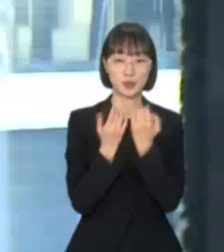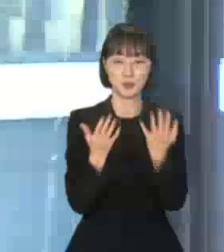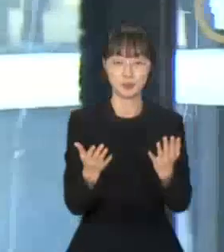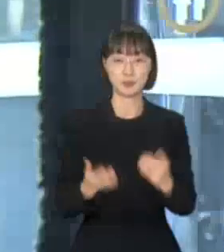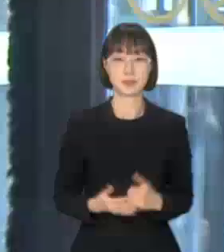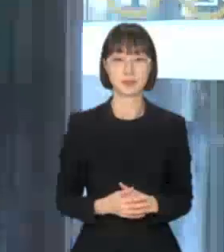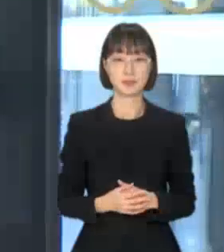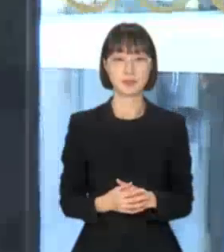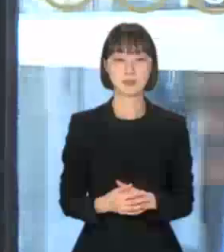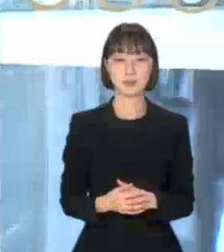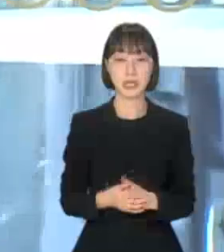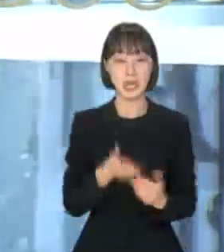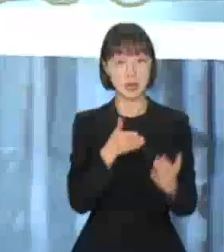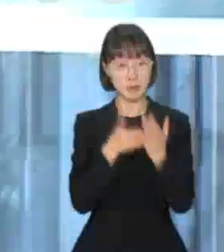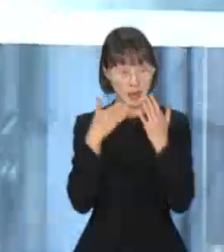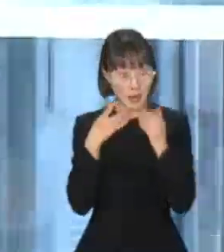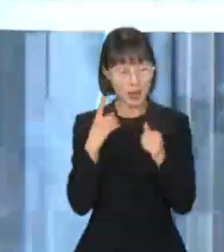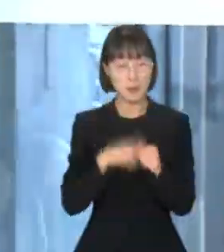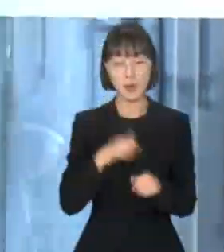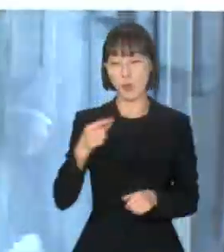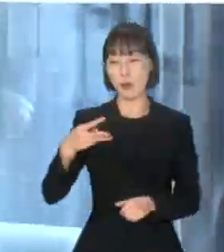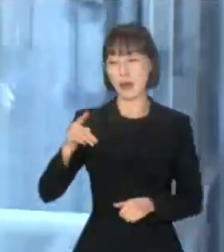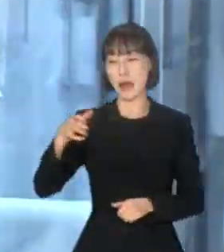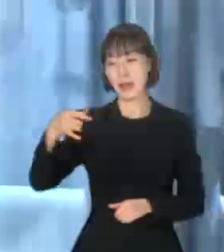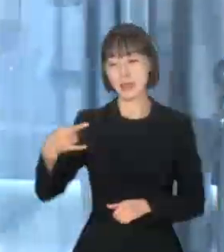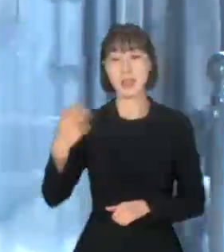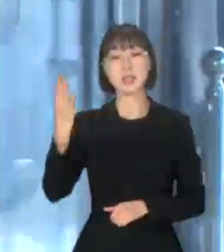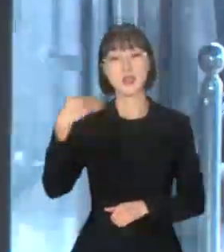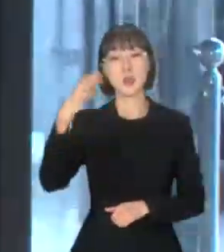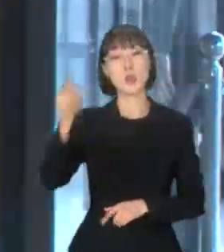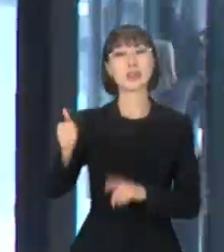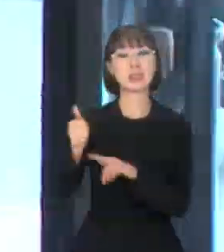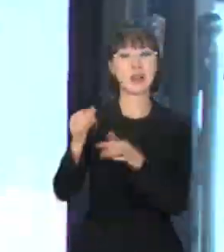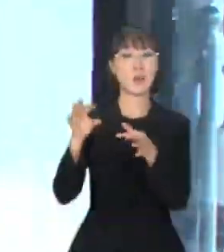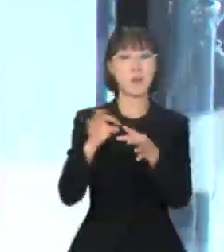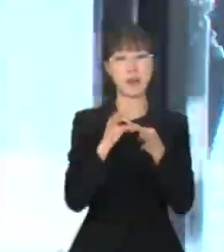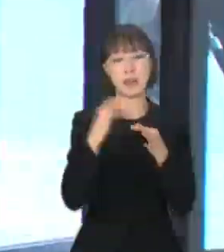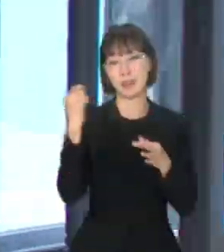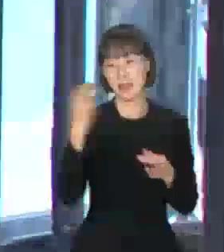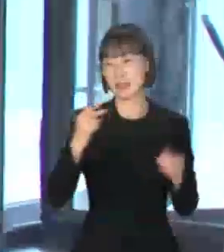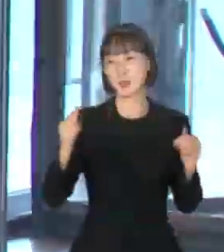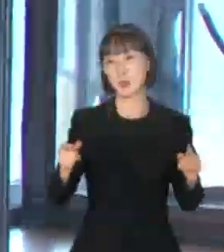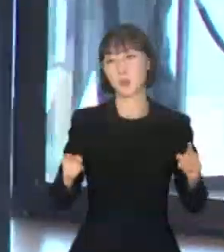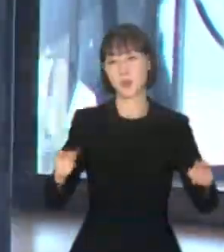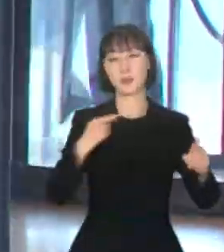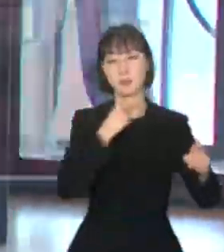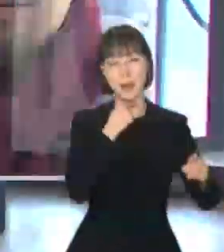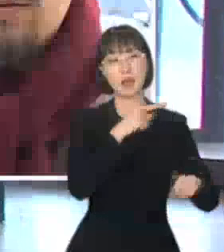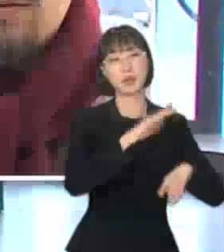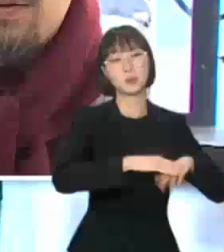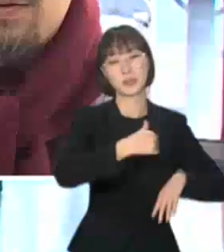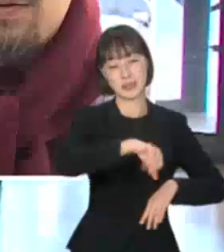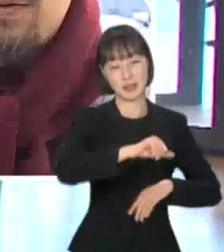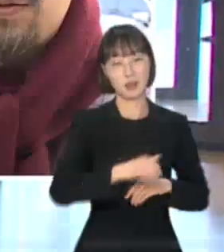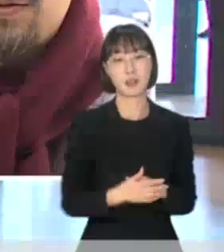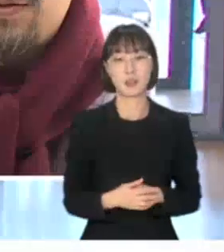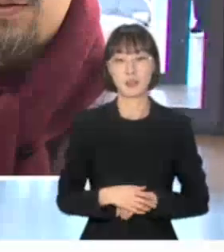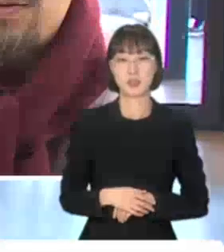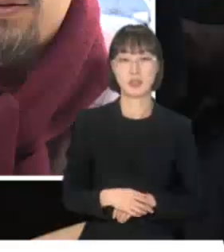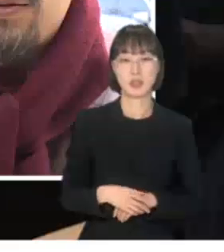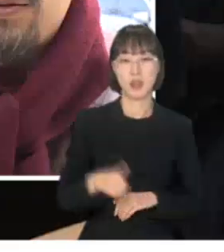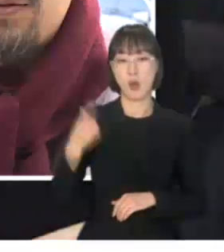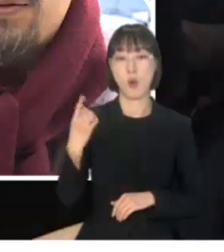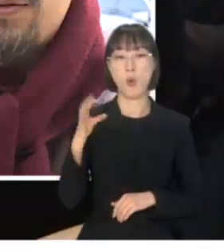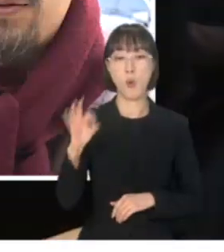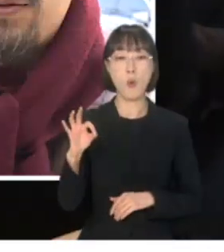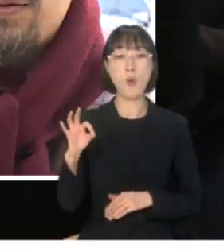손 씨는 각하 판결이 나오자 홍라이 전 관장을 상대로도 소송을 제기하겠다고 밝혔습니다. 홍 여사님 쪽으로 해야